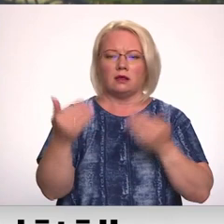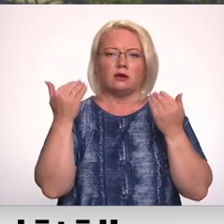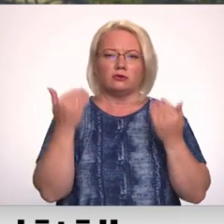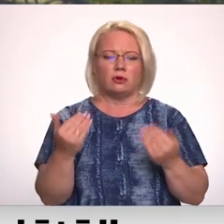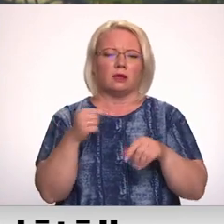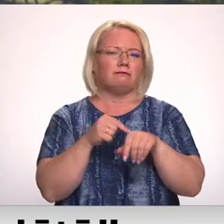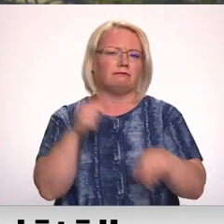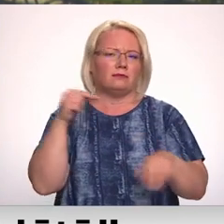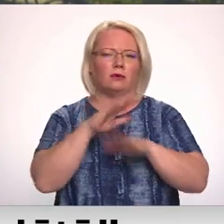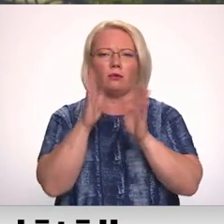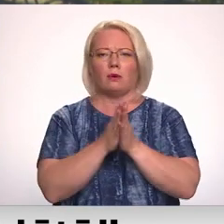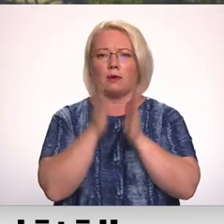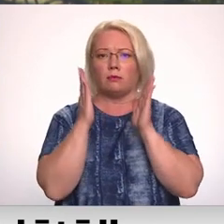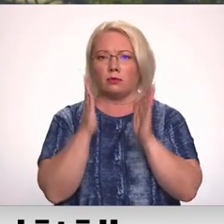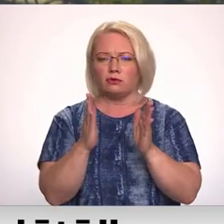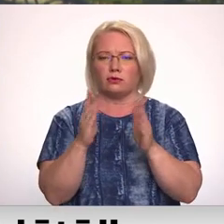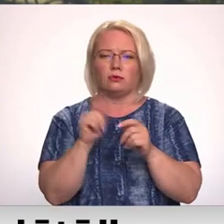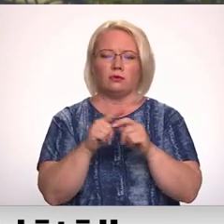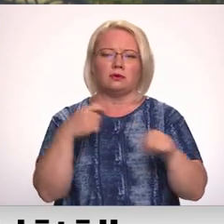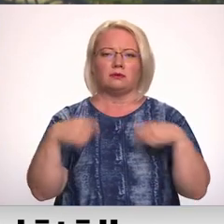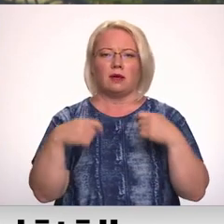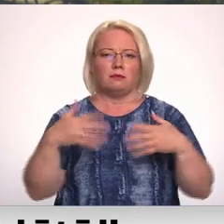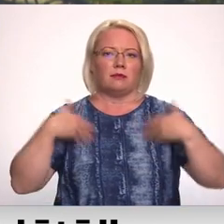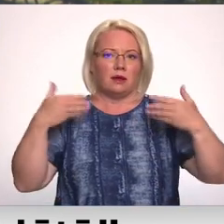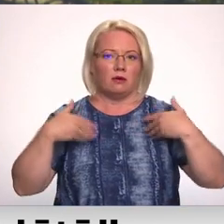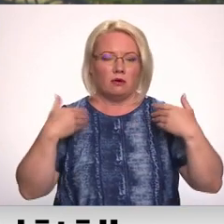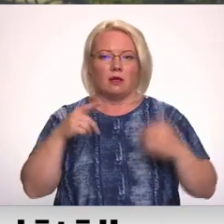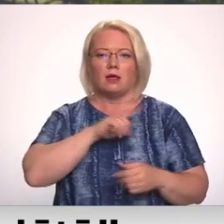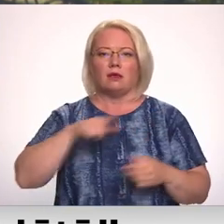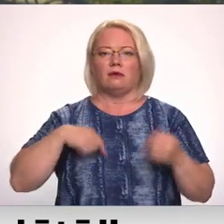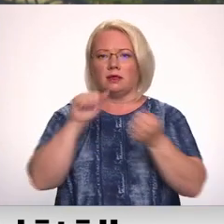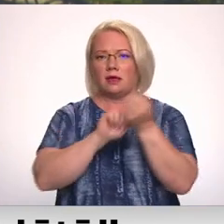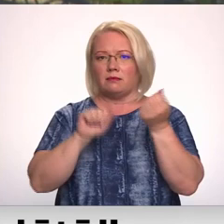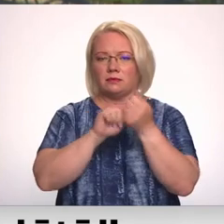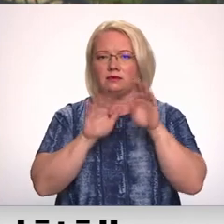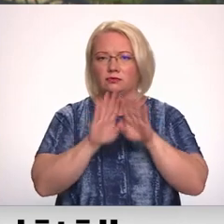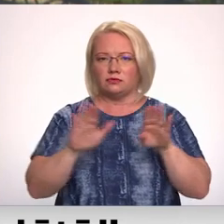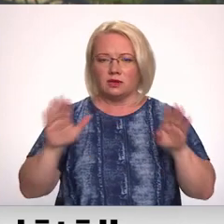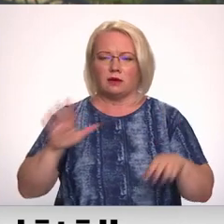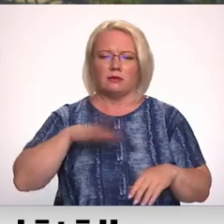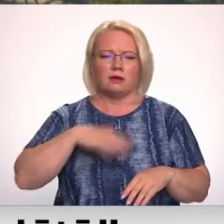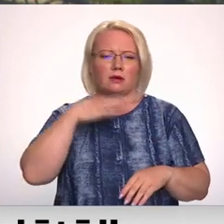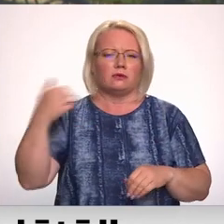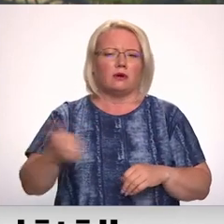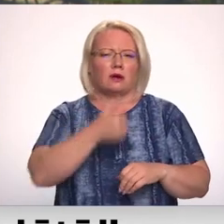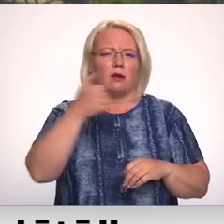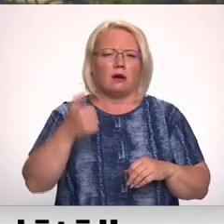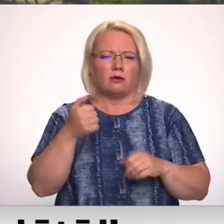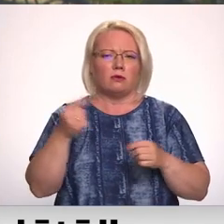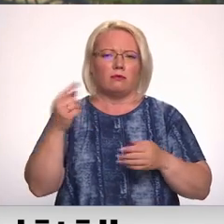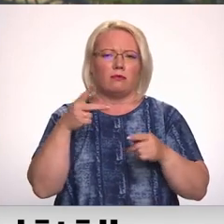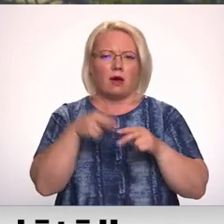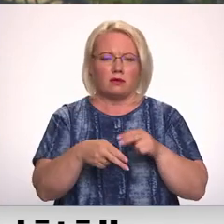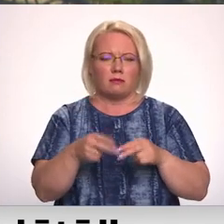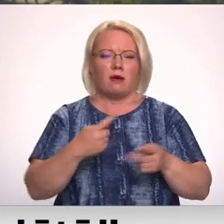viņi izbaudīja kopā būšanu un spēlēšanas prieku. Latvijas etnogrāfiskajā Brīvdabas muzejā pēc vairāku gadu pārtraukuma